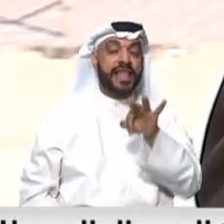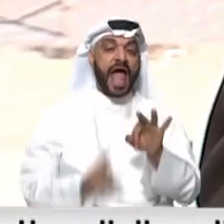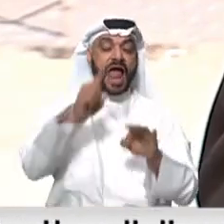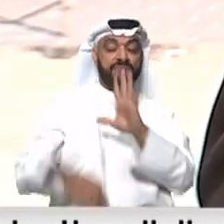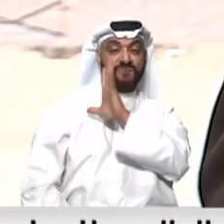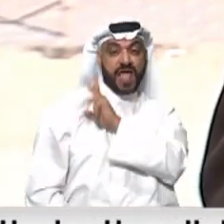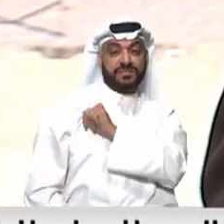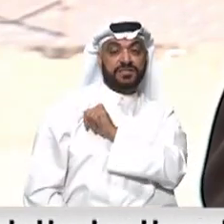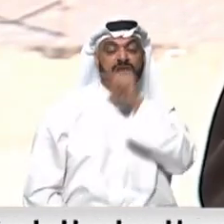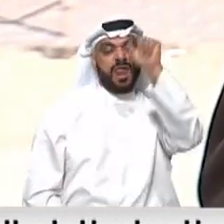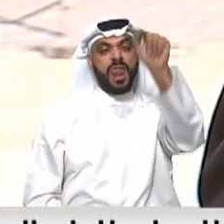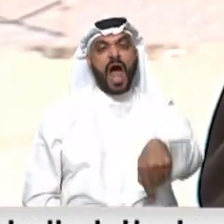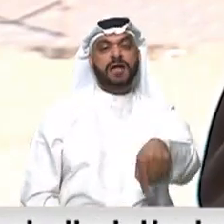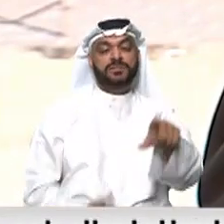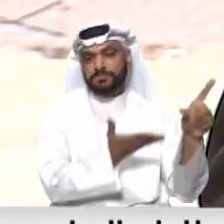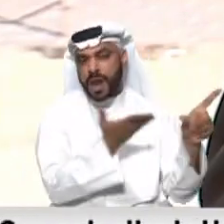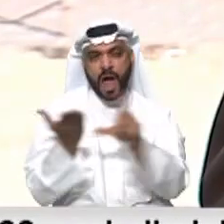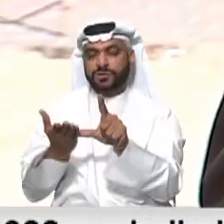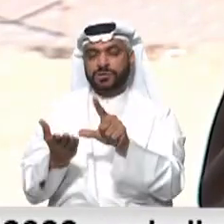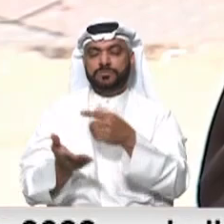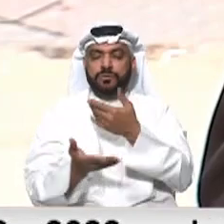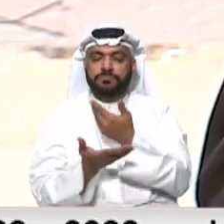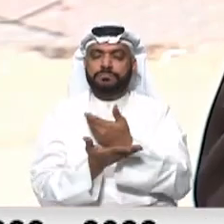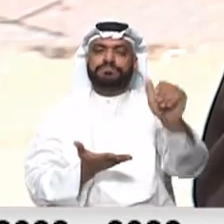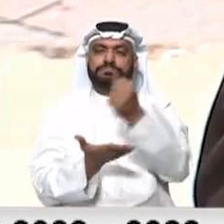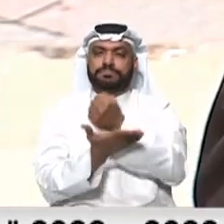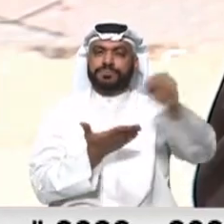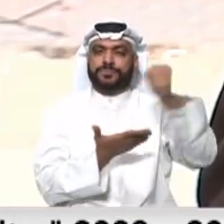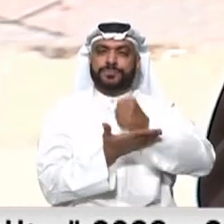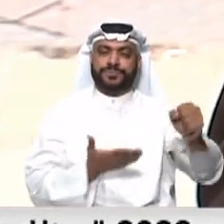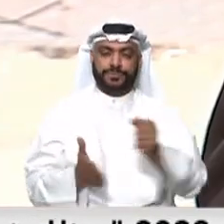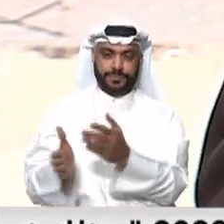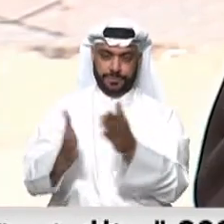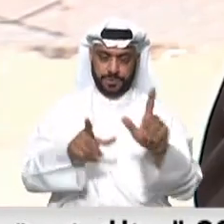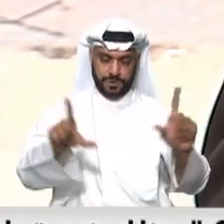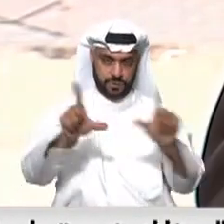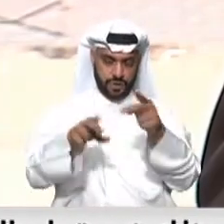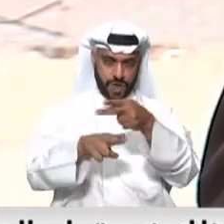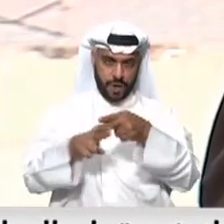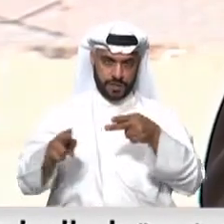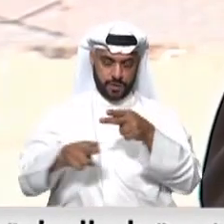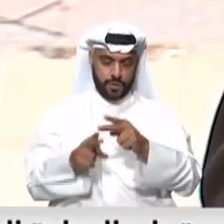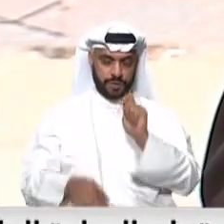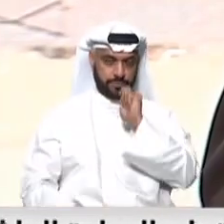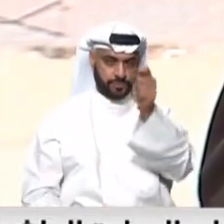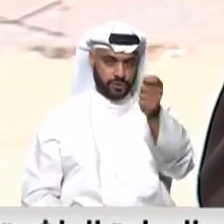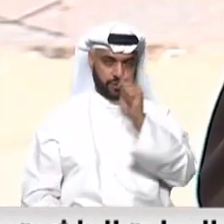دائم مما هو مقبل عليهم. عبد الرحيم أبو كويك، تلفزيون دولة